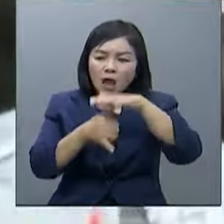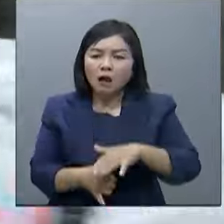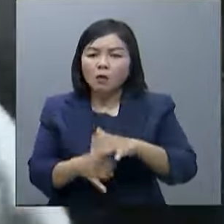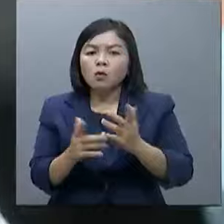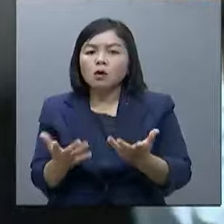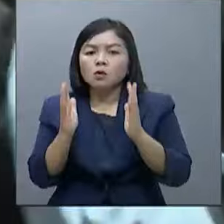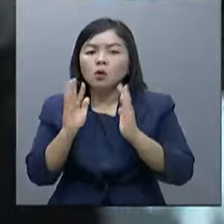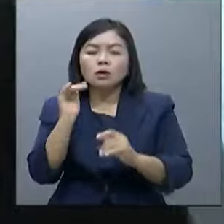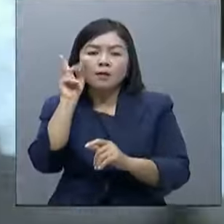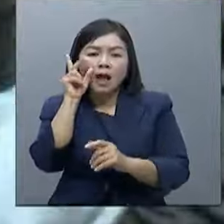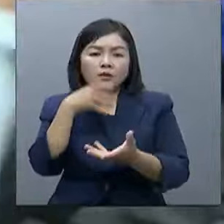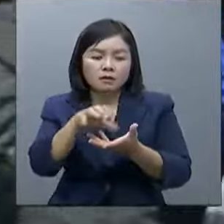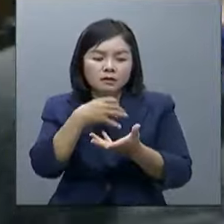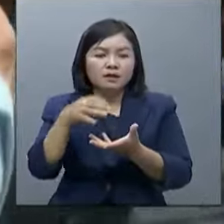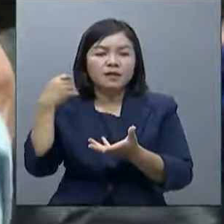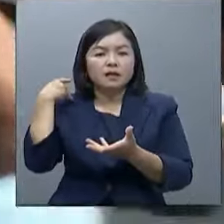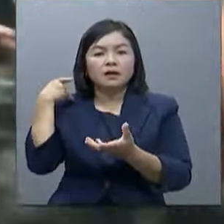หน้าที่ของสื่อมวลชนค่ะ